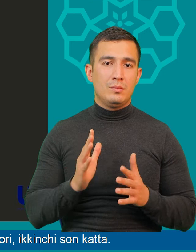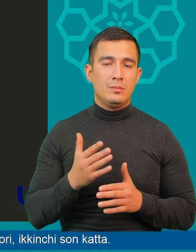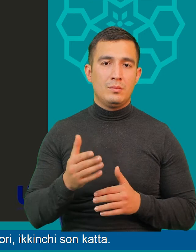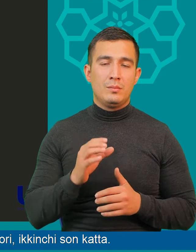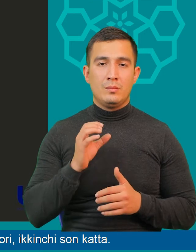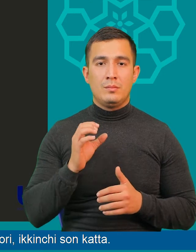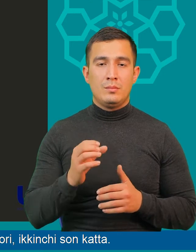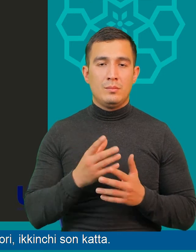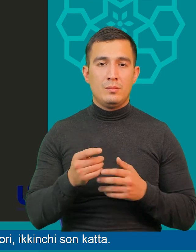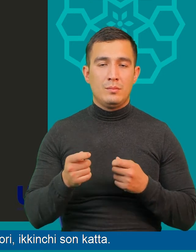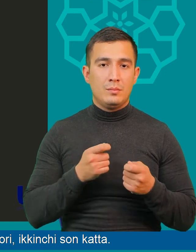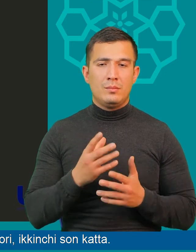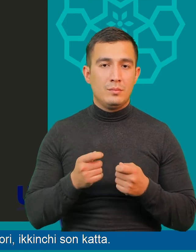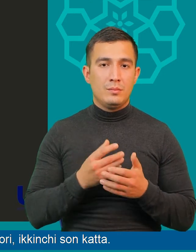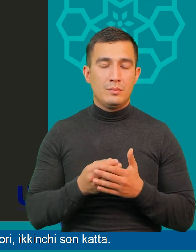operatori.